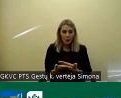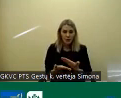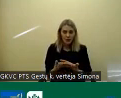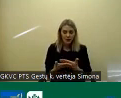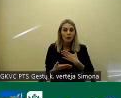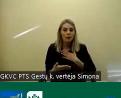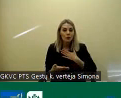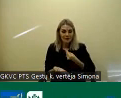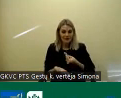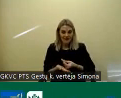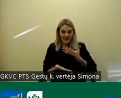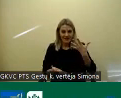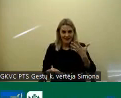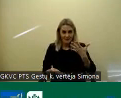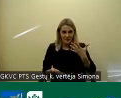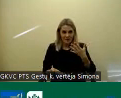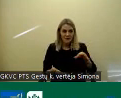su gamtos sauga